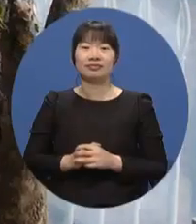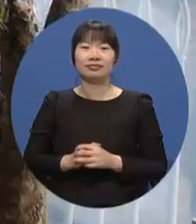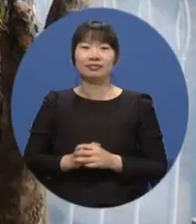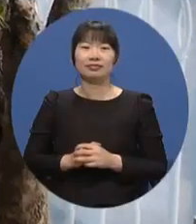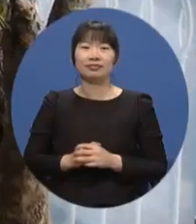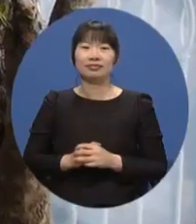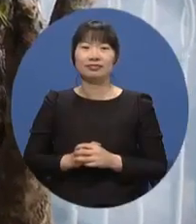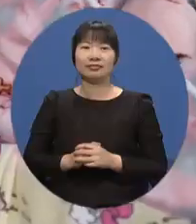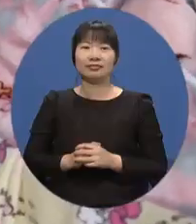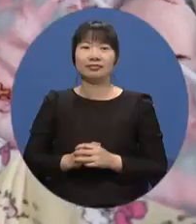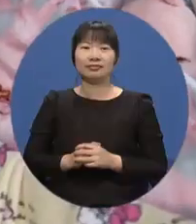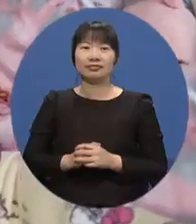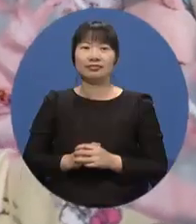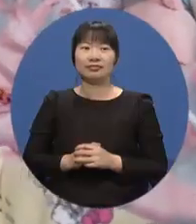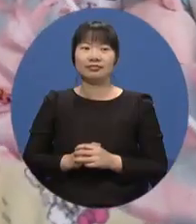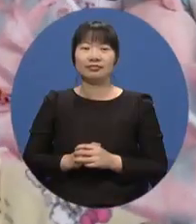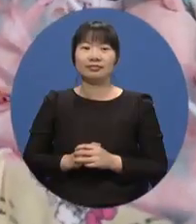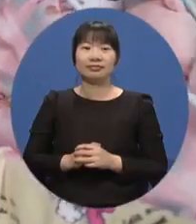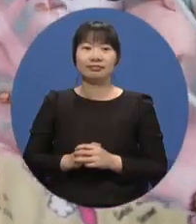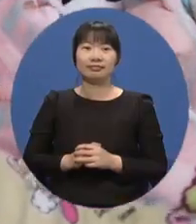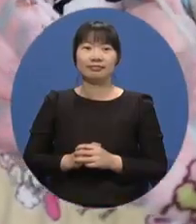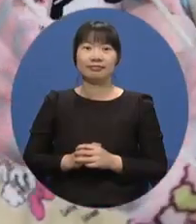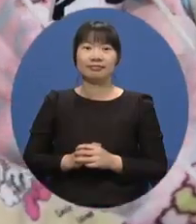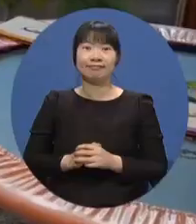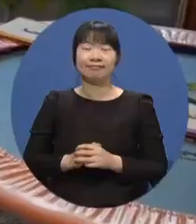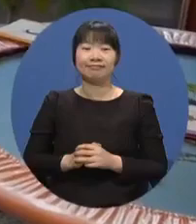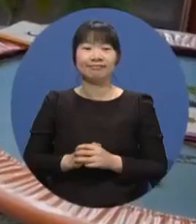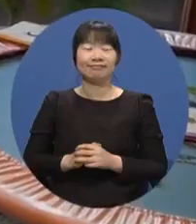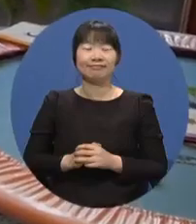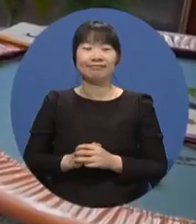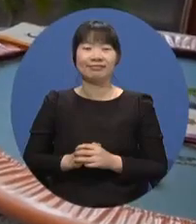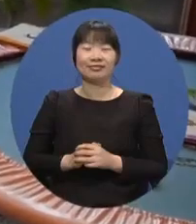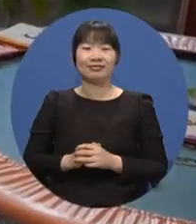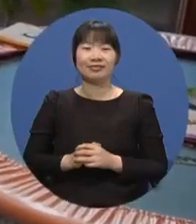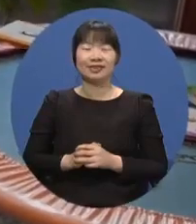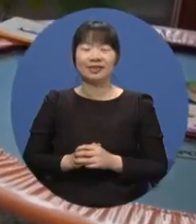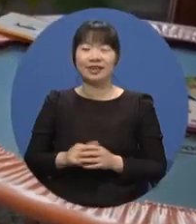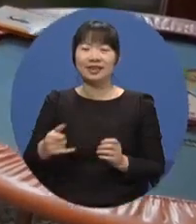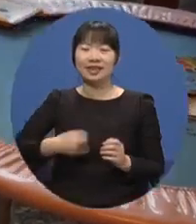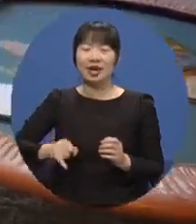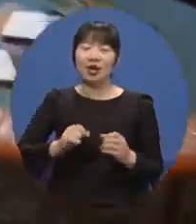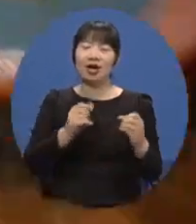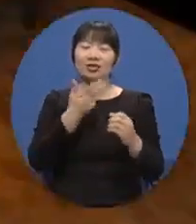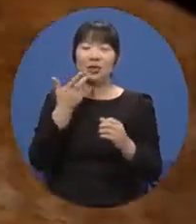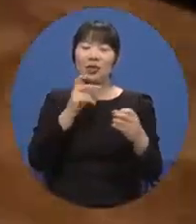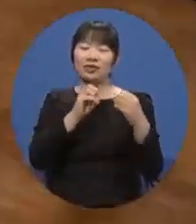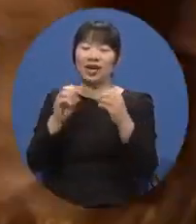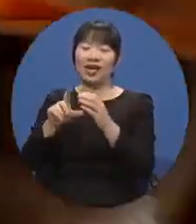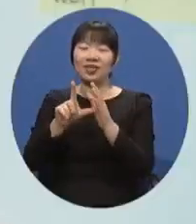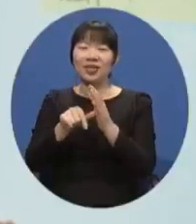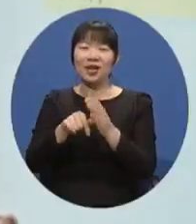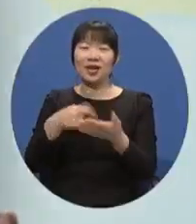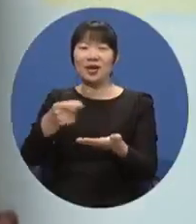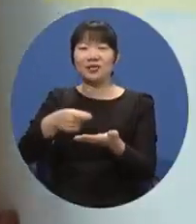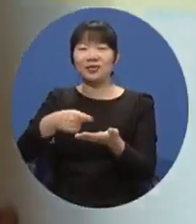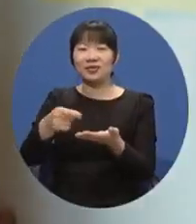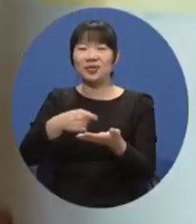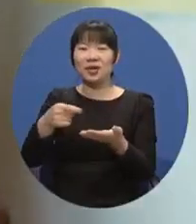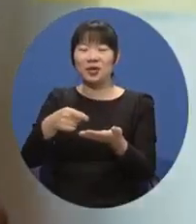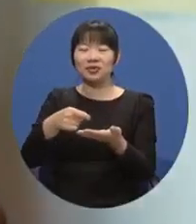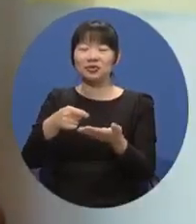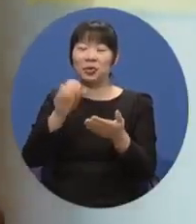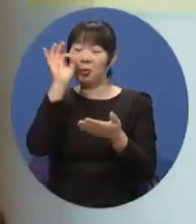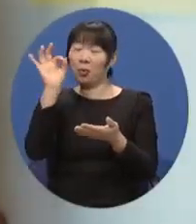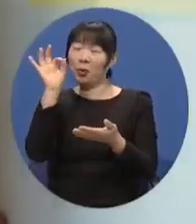your clothes yourself. Clothes by yourself. 아이와 영어로 대화할 때 수시로 메모에 도움을 받고